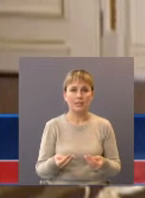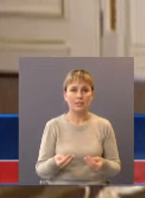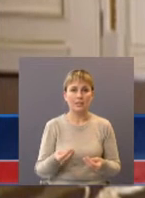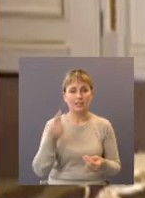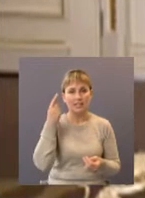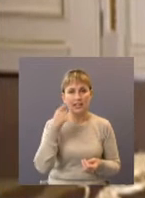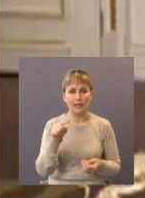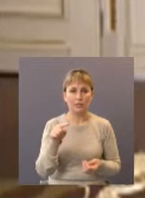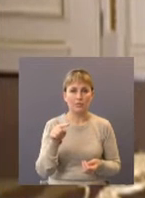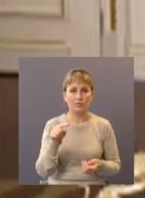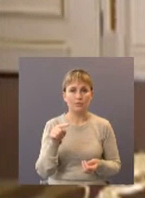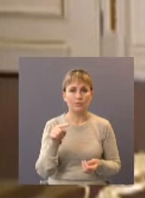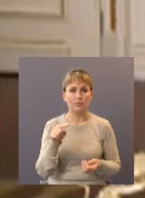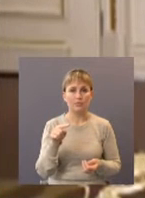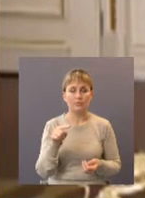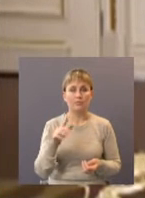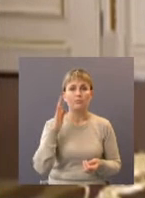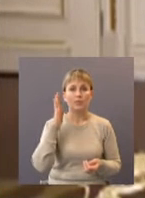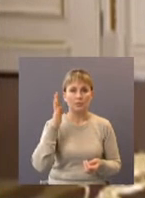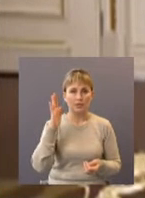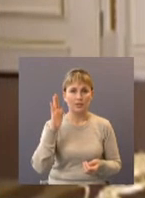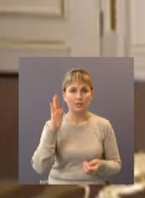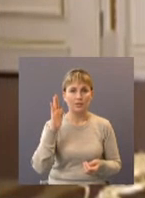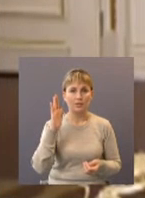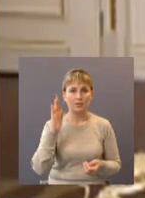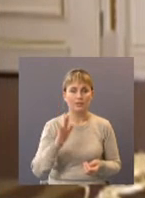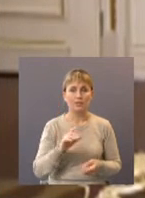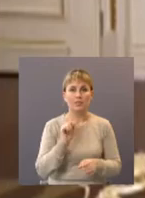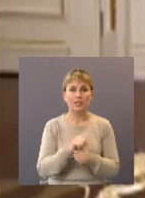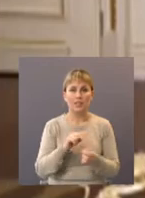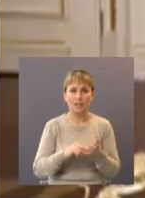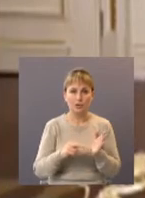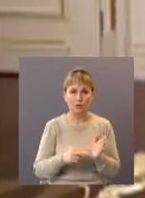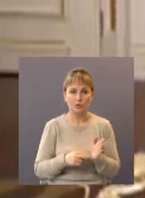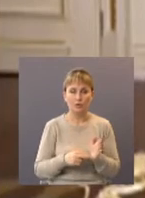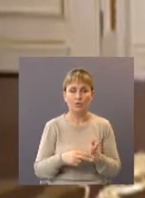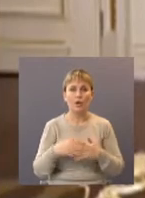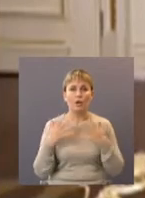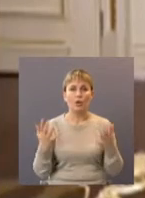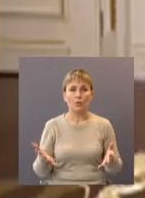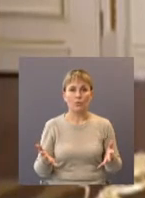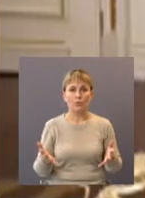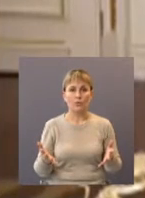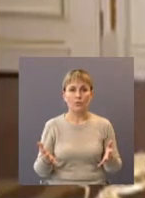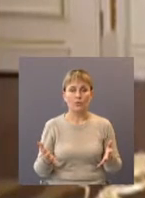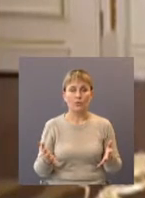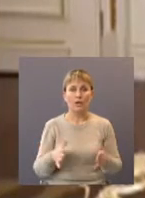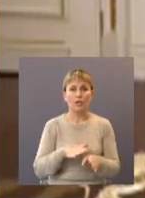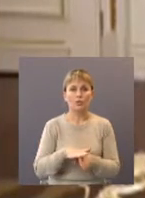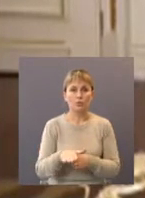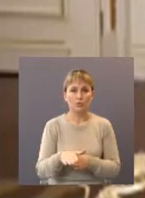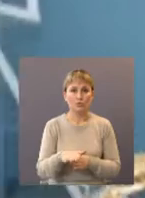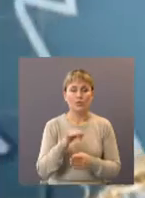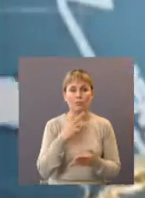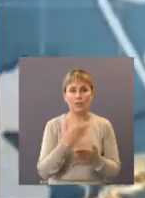бомбе. На меня смотрели как человека, сдвинутого по фазе. Кругом пенсии не платят, зарплаты